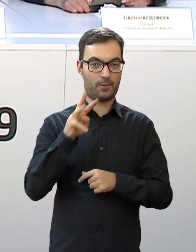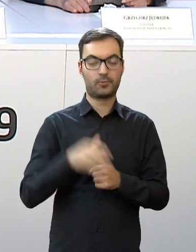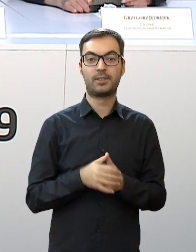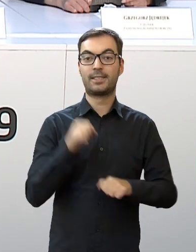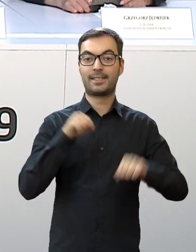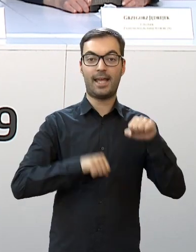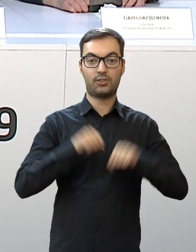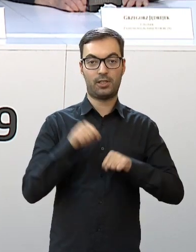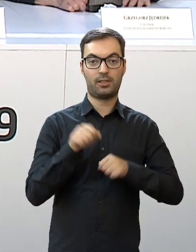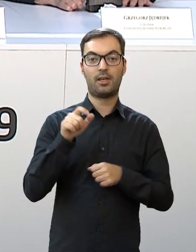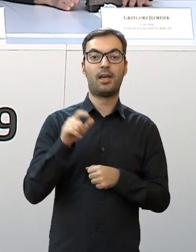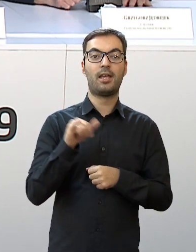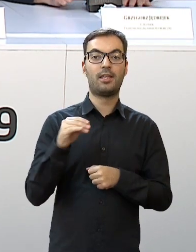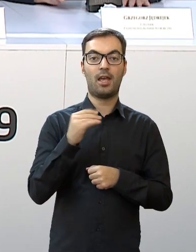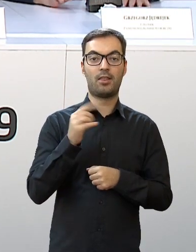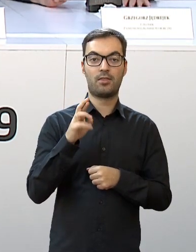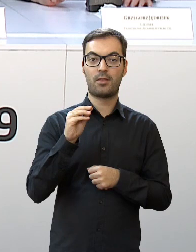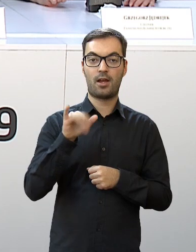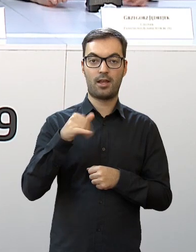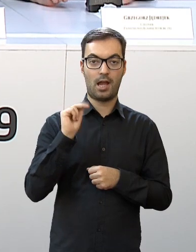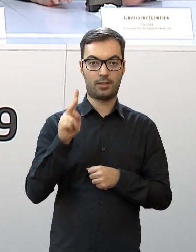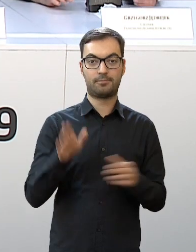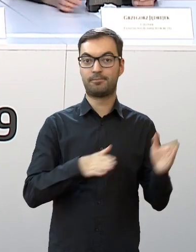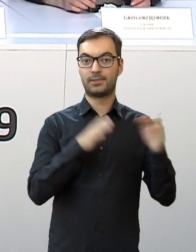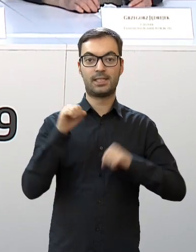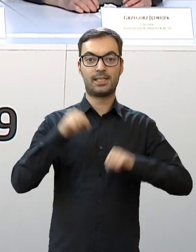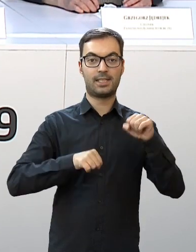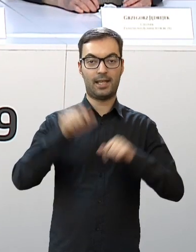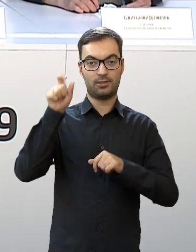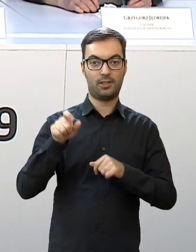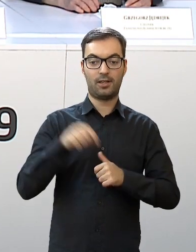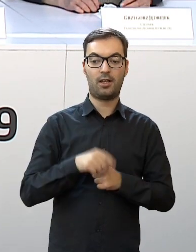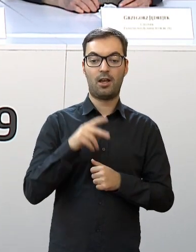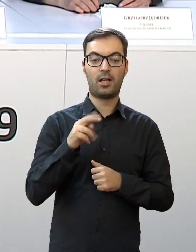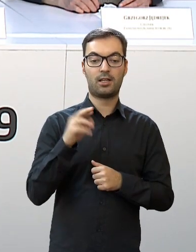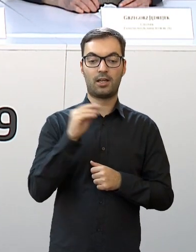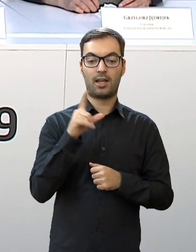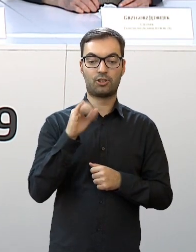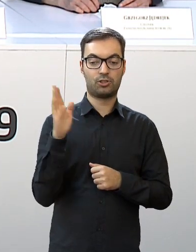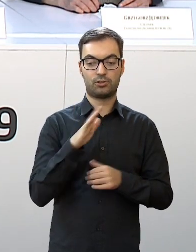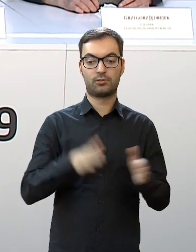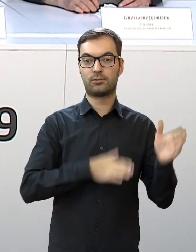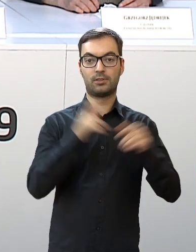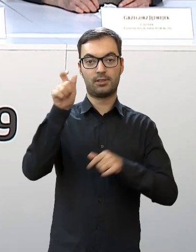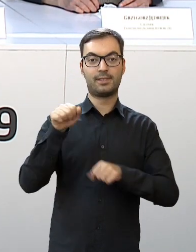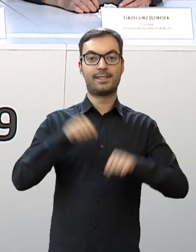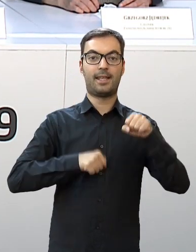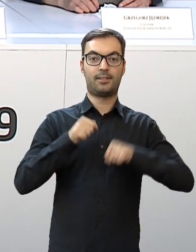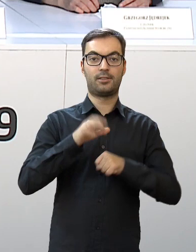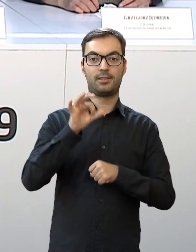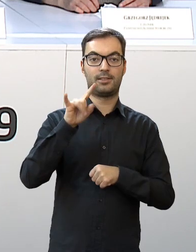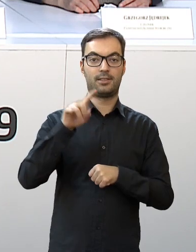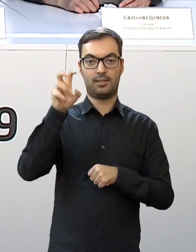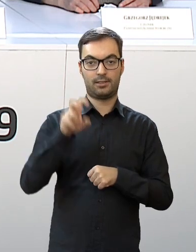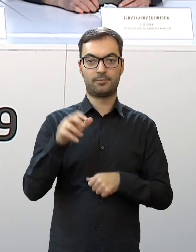sędzia Grzegorz Jędrejek, pan sędzia Wojciech Kręcisz, pan sędzia Wojciech Sych